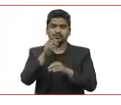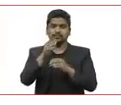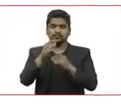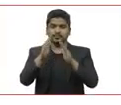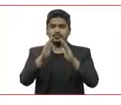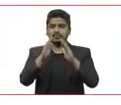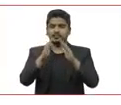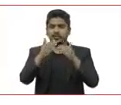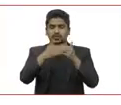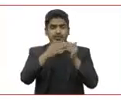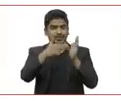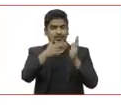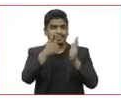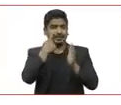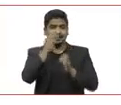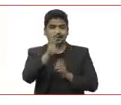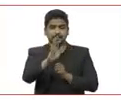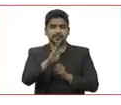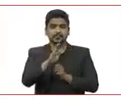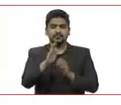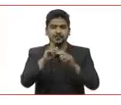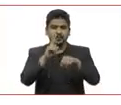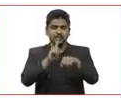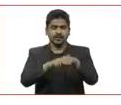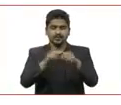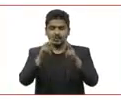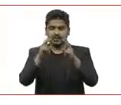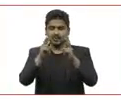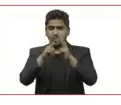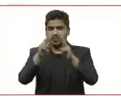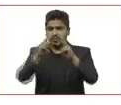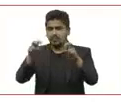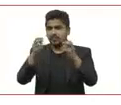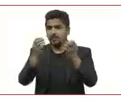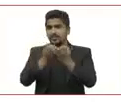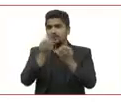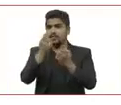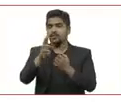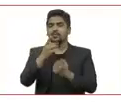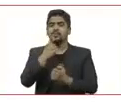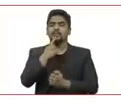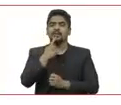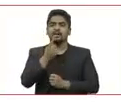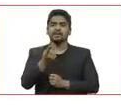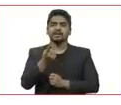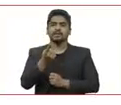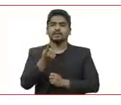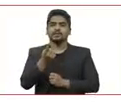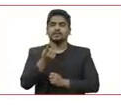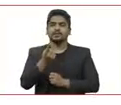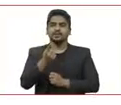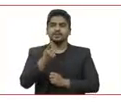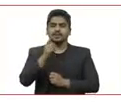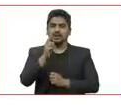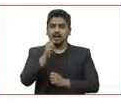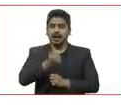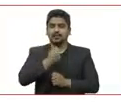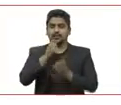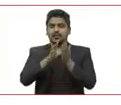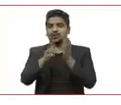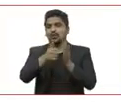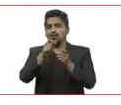छेउको चित्रमा देखिराख्नु भएको छ, समयमा नै कन्ट्याक्ट ट्रेसिङ गर्न सकेको खण्डमा यो आफूबाट